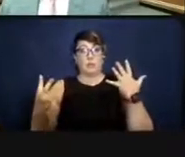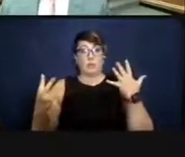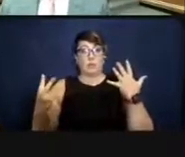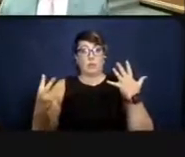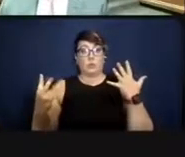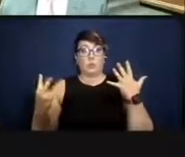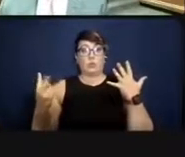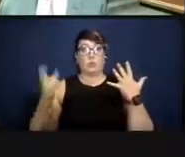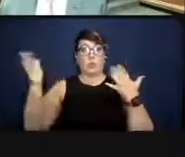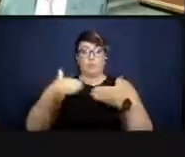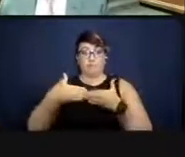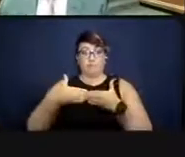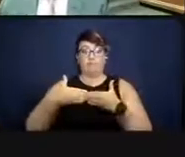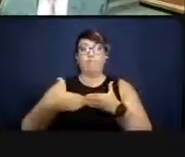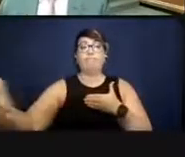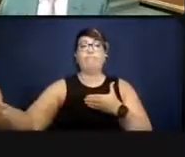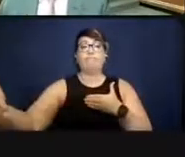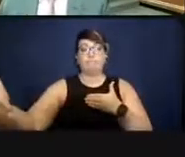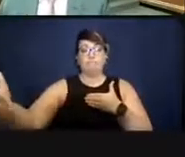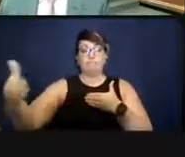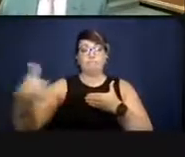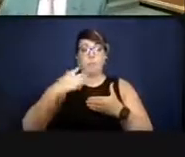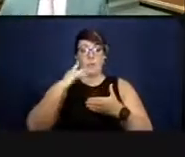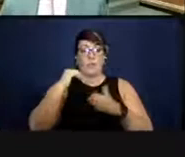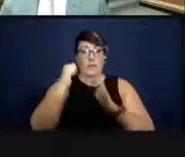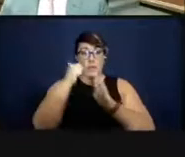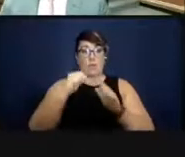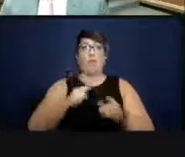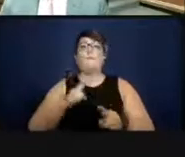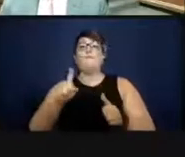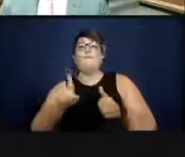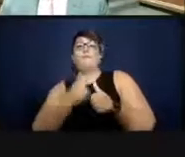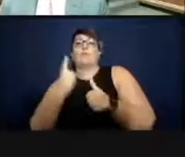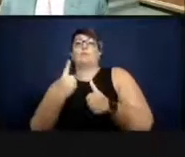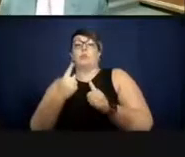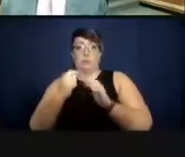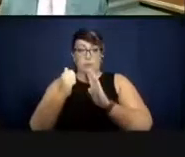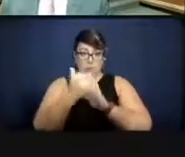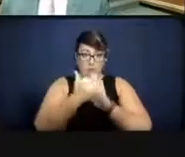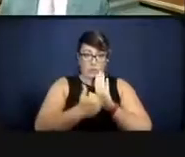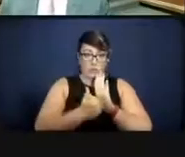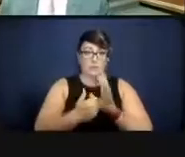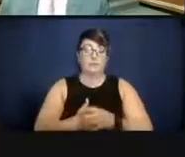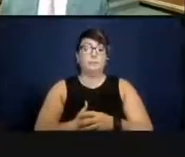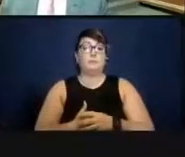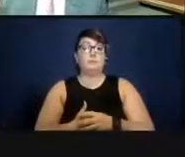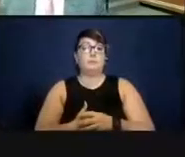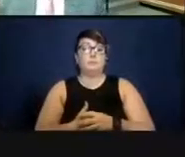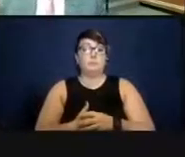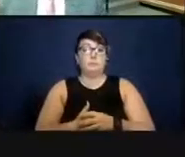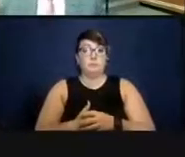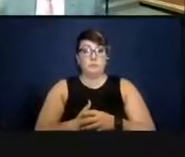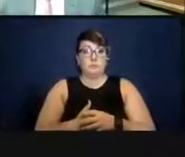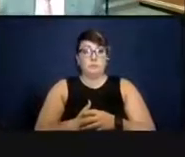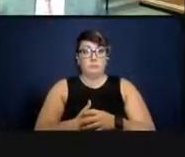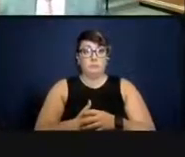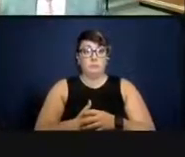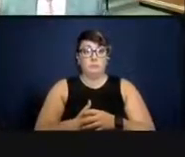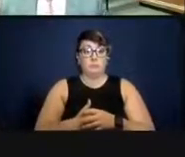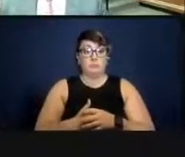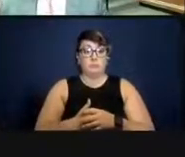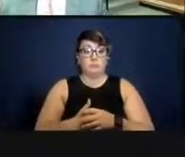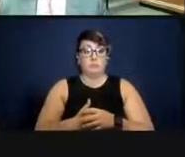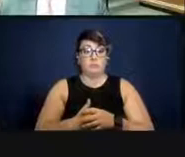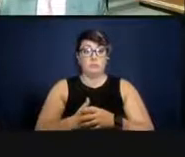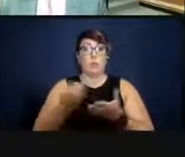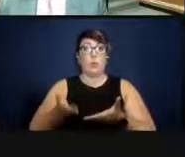hivyo, tutaendelea kwa sababu tumepata kura tano zinazothibitisha kwa tuendelee na agenda yetu